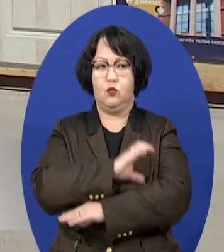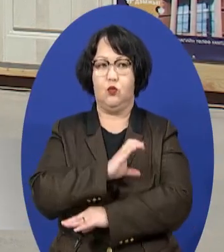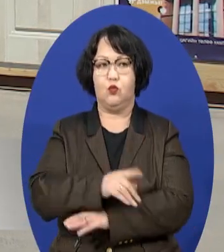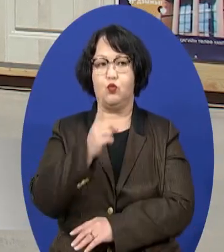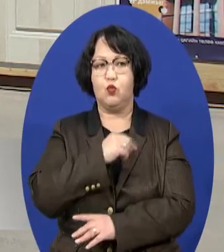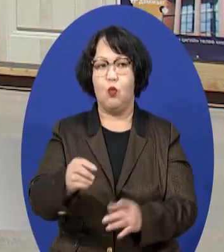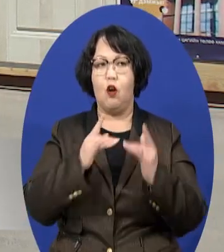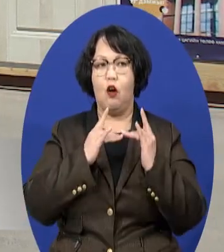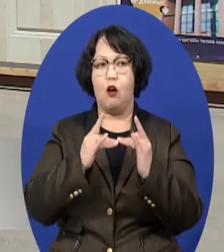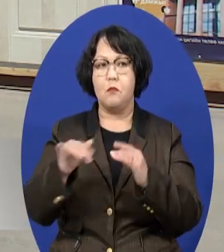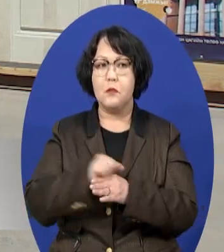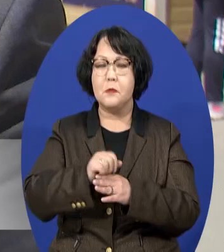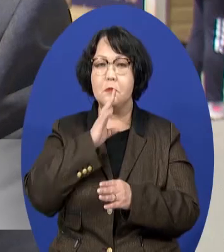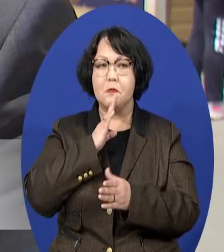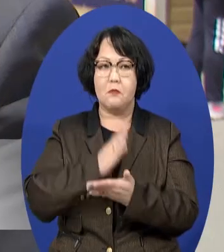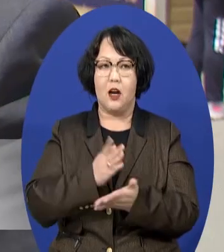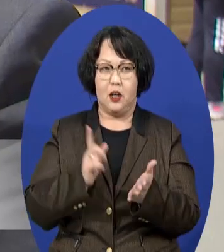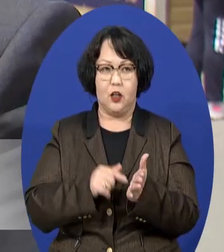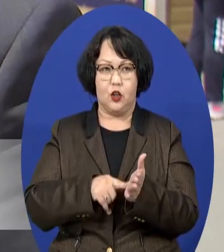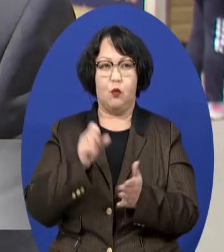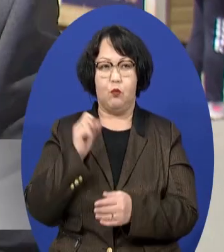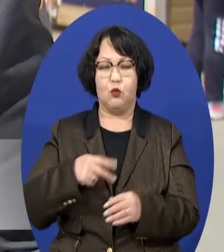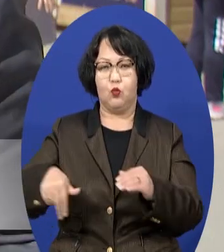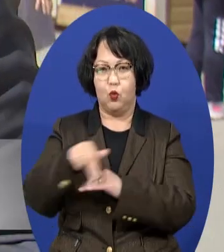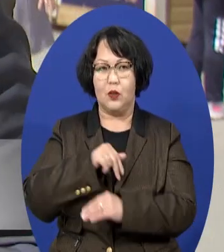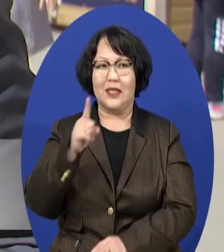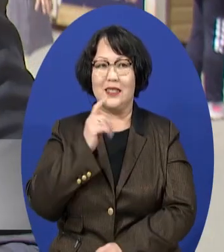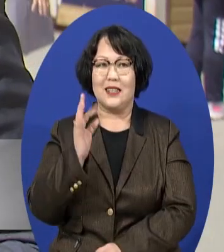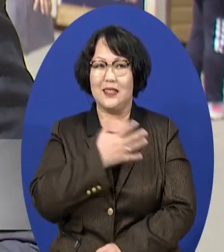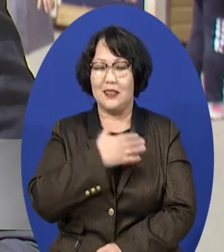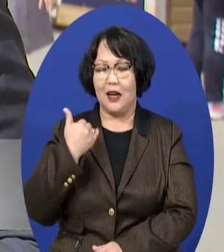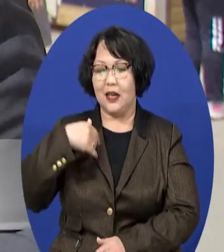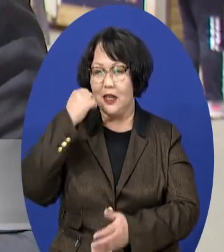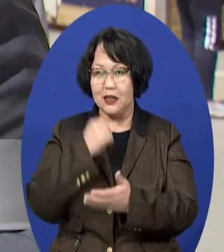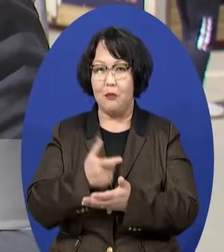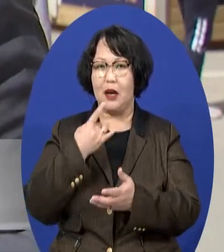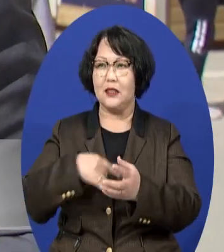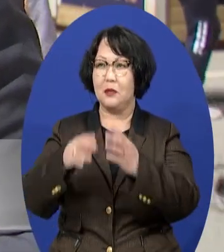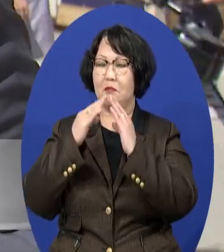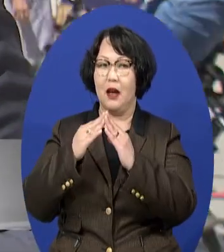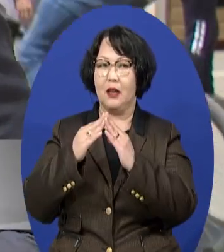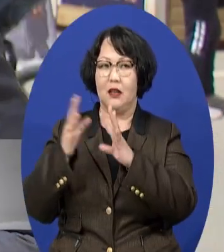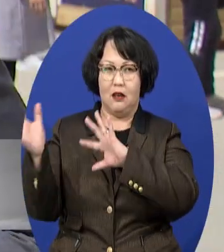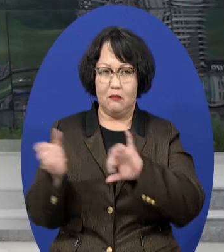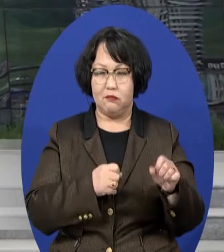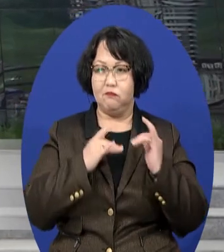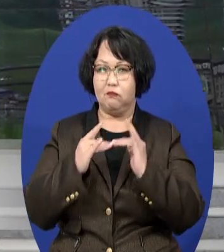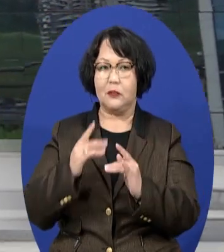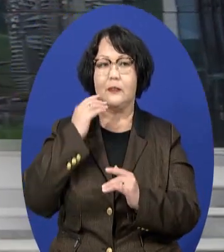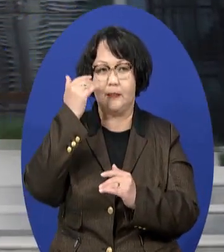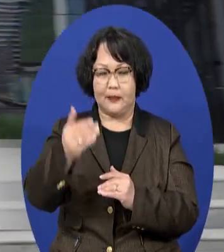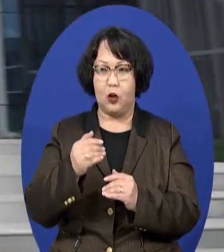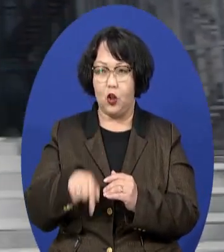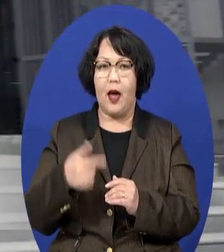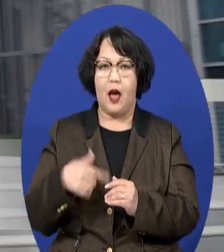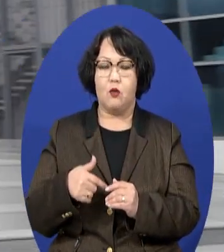100 орд илэх гээд ингээд байж байна. За шаардлага гарвал бид нар дүүргийн засаг даргын хамгийн газрынхаа байрыг хүртэл орд илэхэд бол. Гэхдээ одоохондоо бол энэ төвчөнд арай хүрчээгүй байна.